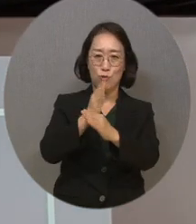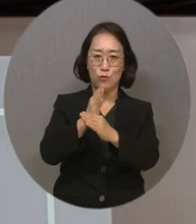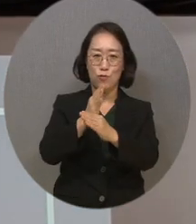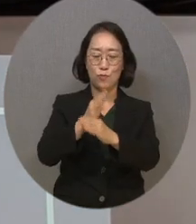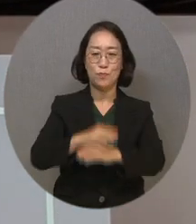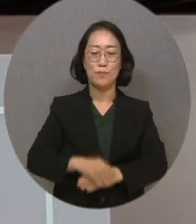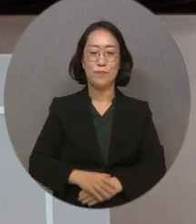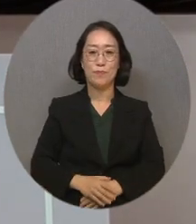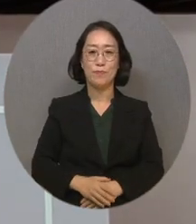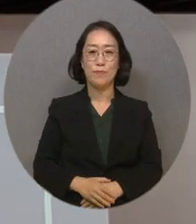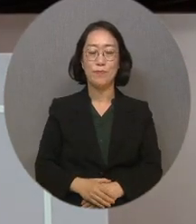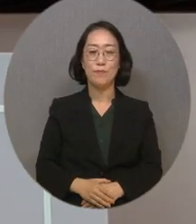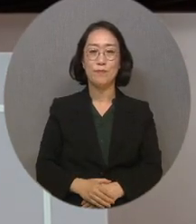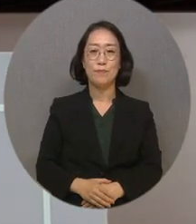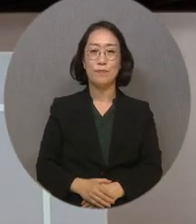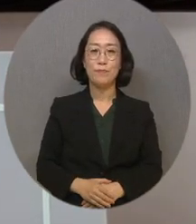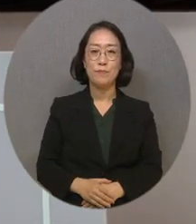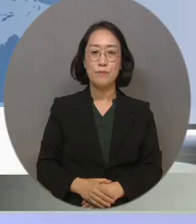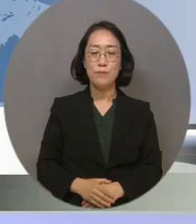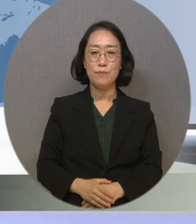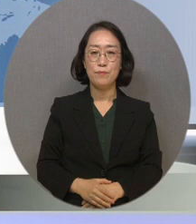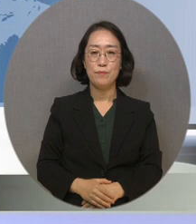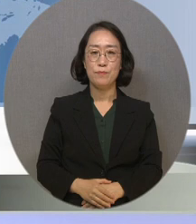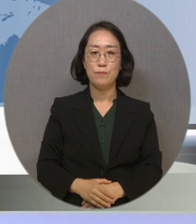뉴스 정유정입니다.